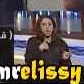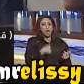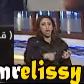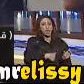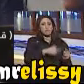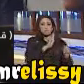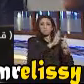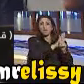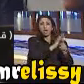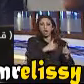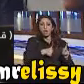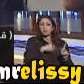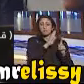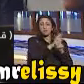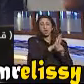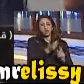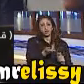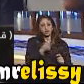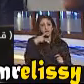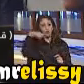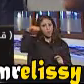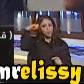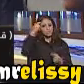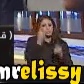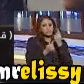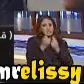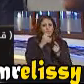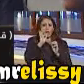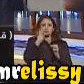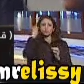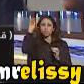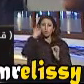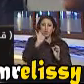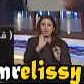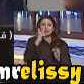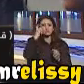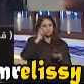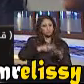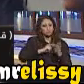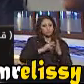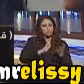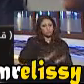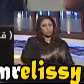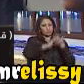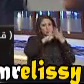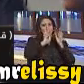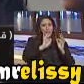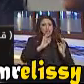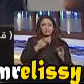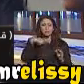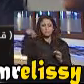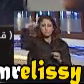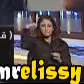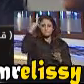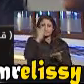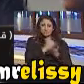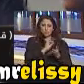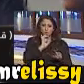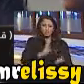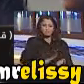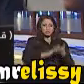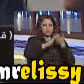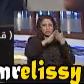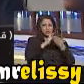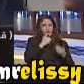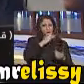والله ما عارف اقول لك ايه، بس على الله وزير الزراعه يكون سامعنا ويحل المشكله. او اي وزير محترم او اي مسؤول محترم في البلد